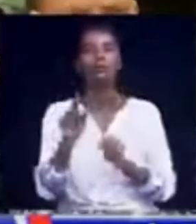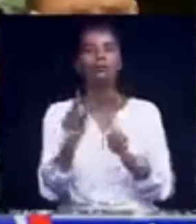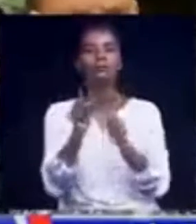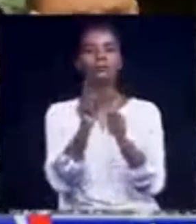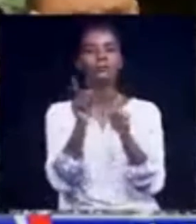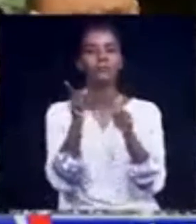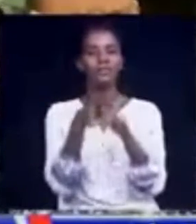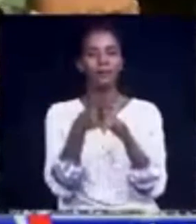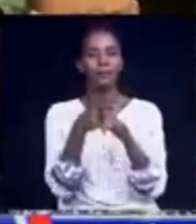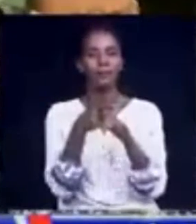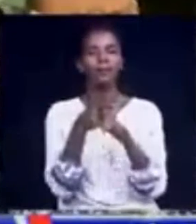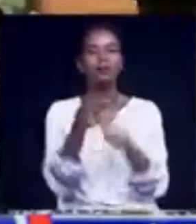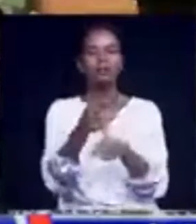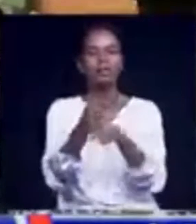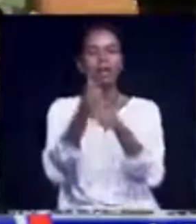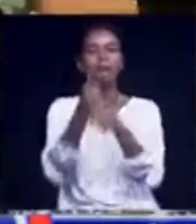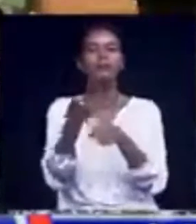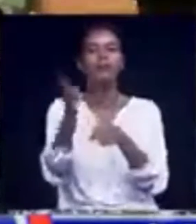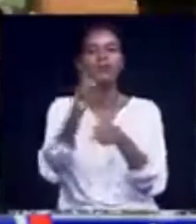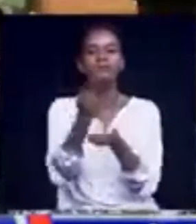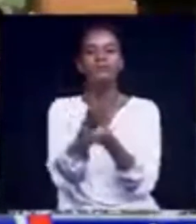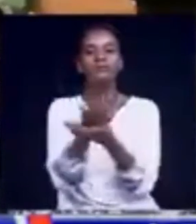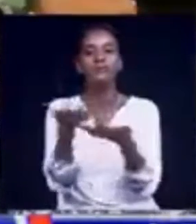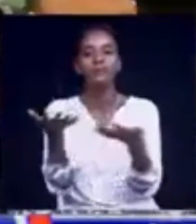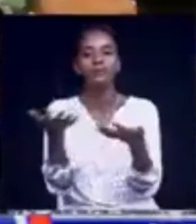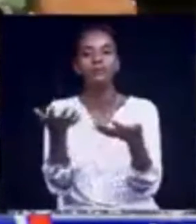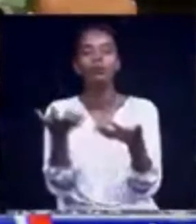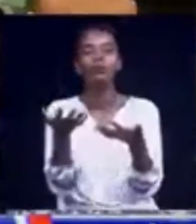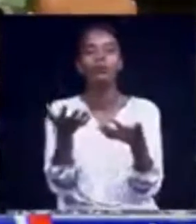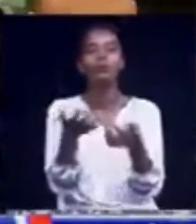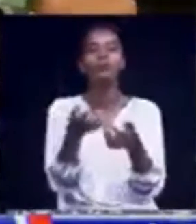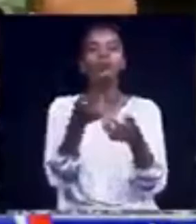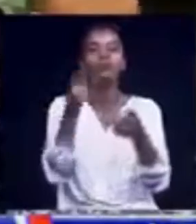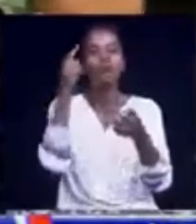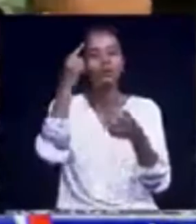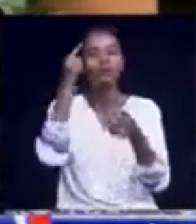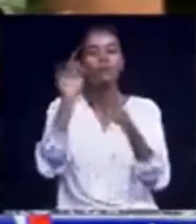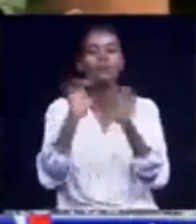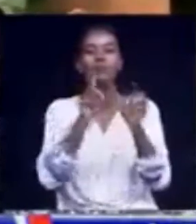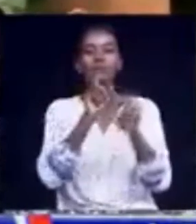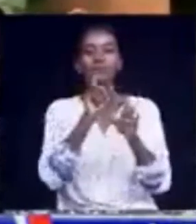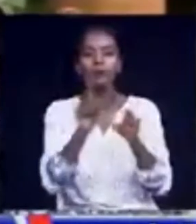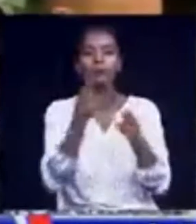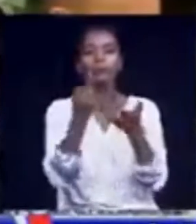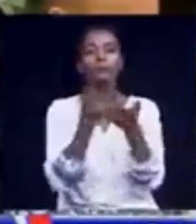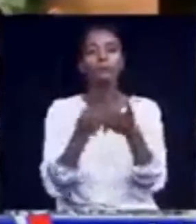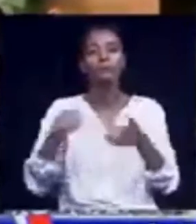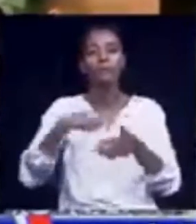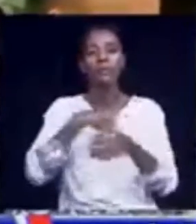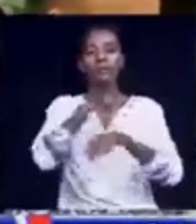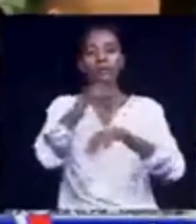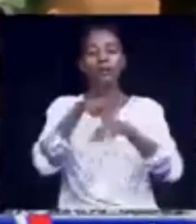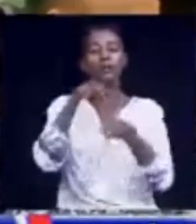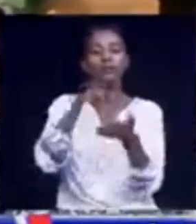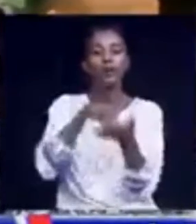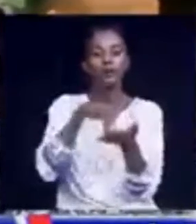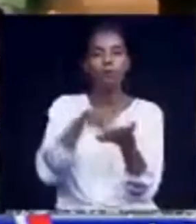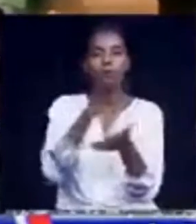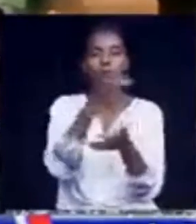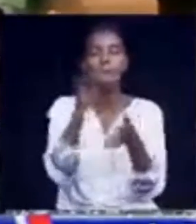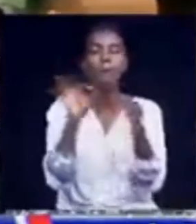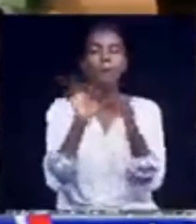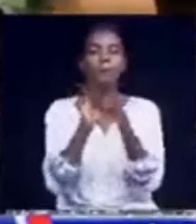የመጀመሪያ ድጋፍ ወይም የፍጆታ እቃ ለማቅረብ ታሳቢ የተደረገ ነው። በዋናነት የእኛ ተቋም የተቋቋመው የማህበራዊ